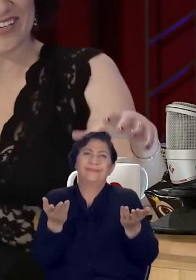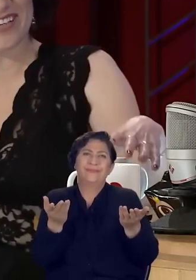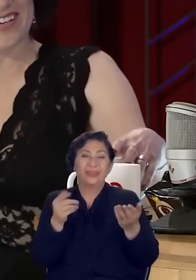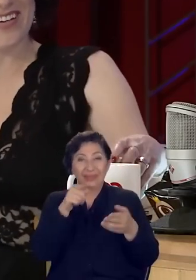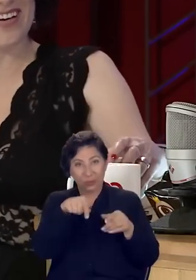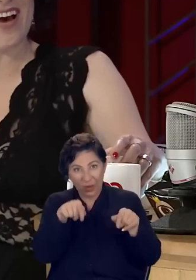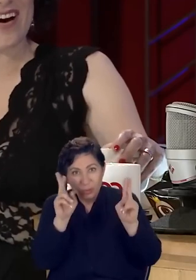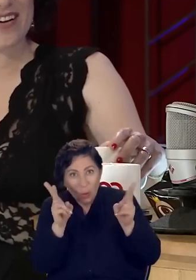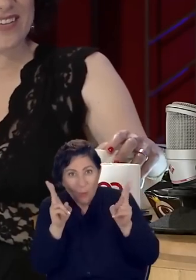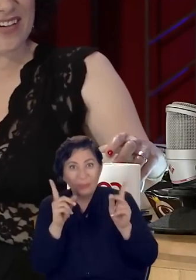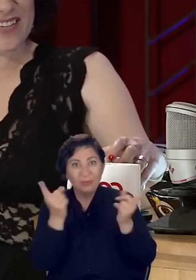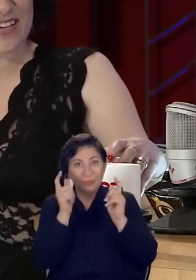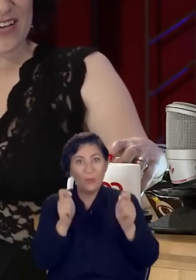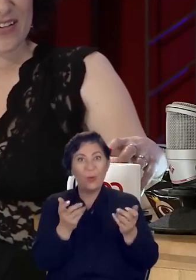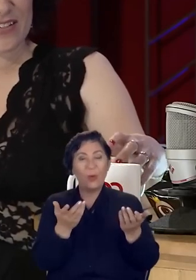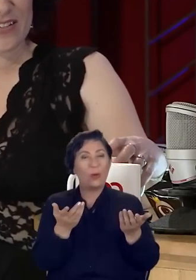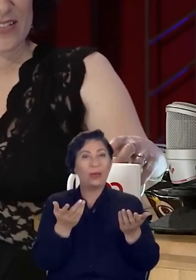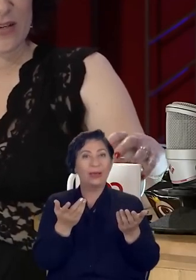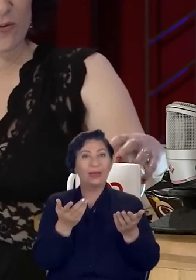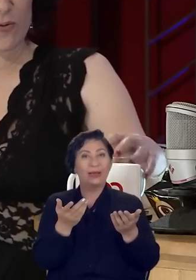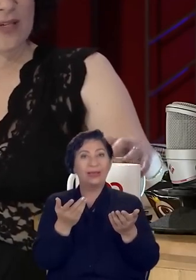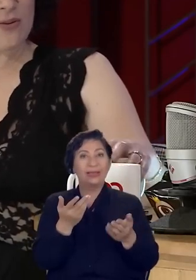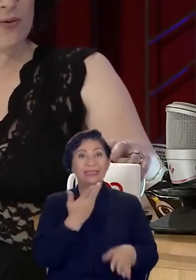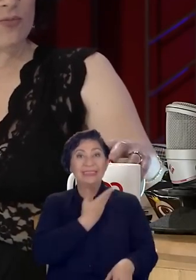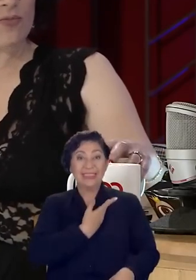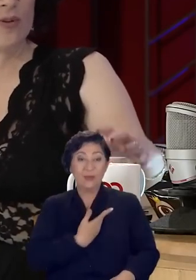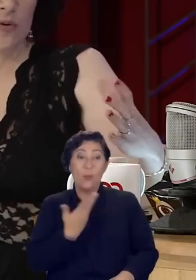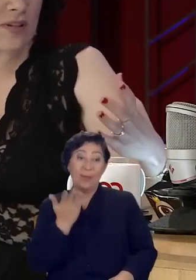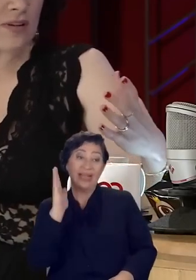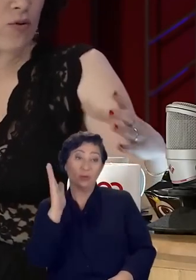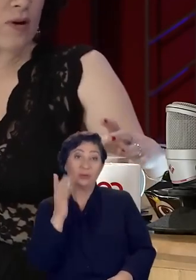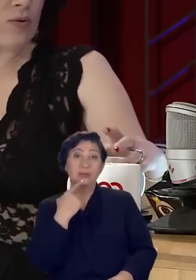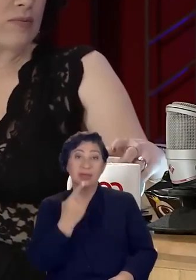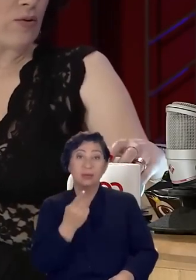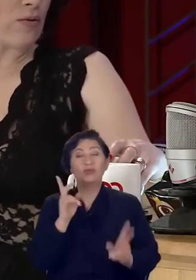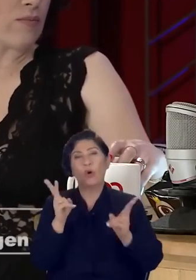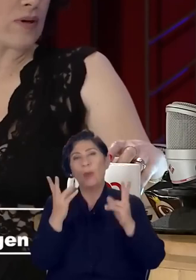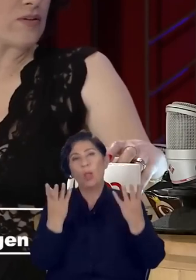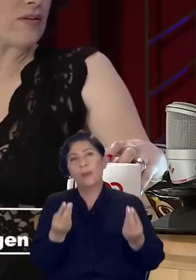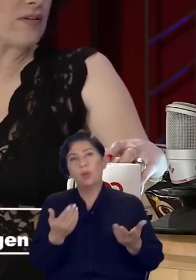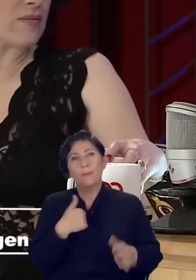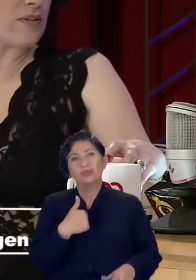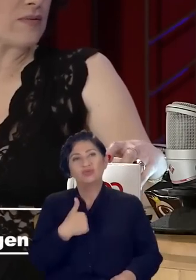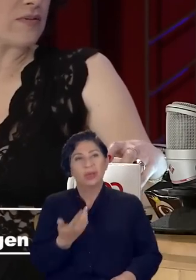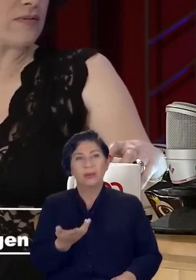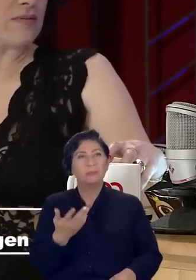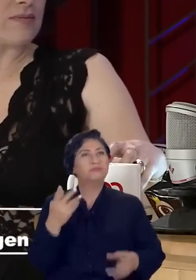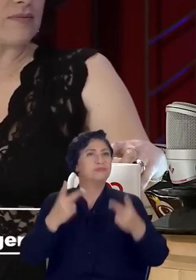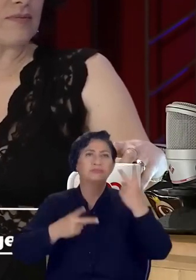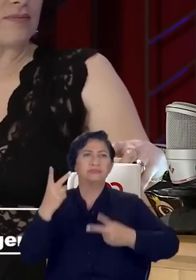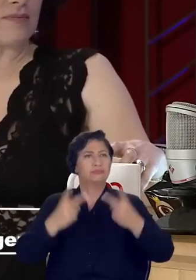Şu anda sence normal bir şey mi yapıyorsun? Hayır yani. Seviyorum ama gidiyorum diyorsa da normal olabiliyor bence zaman